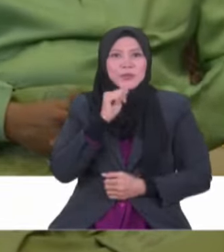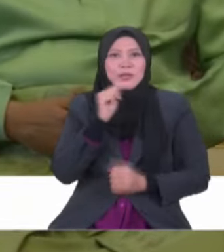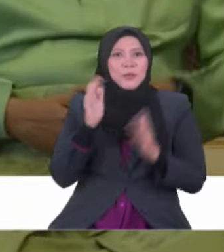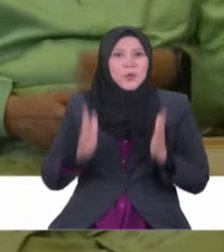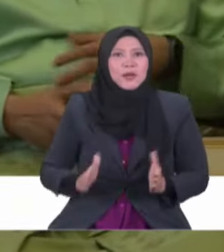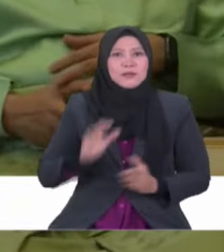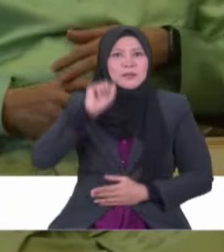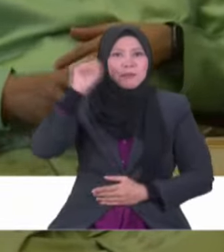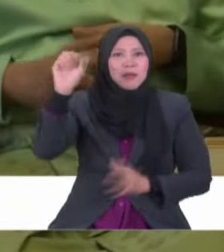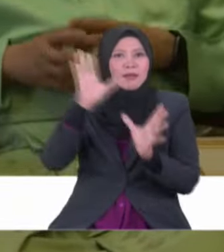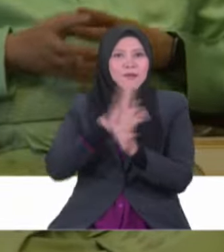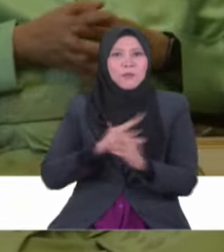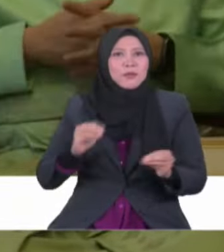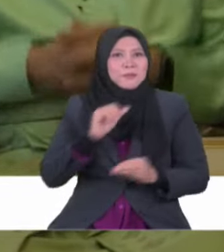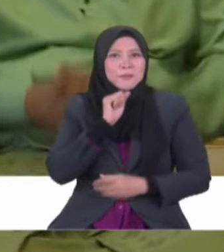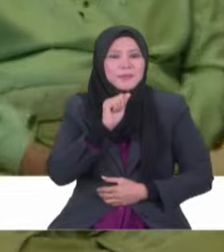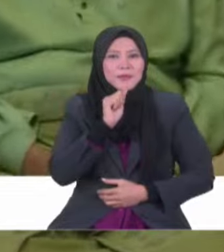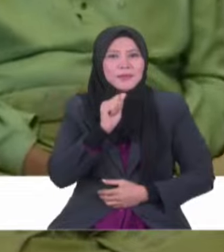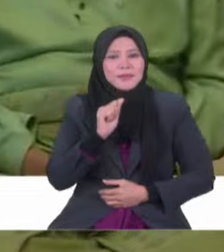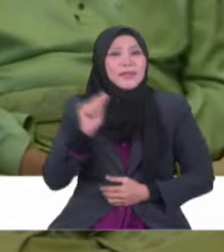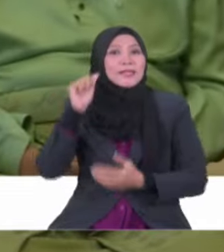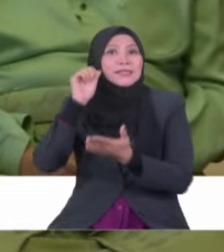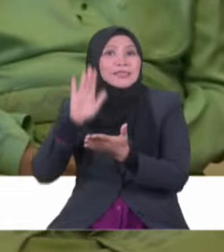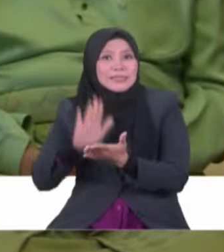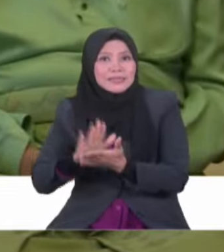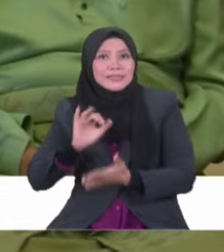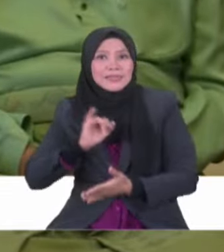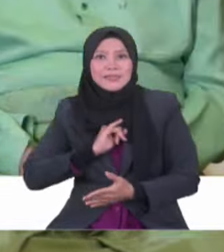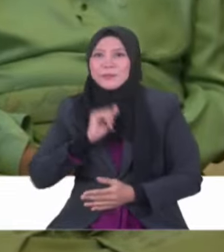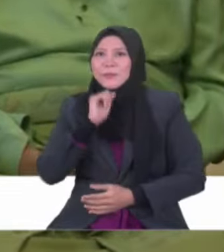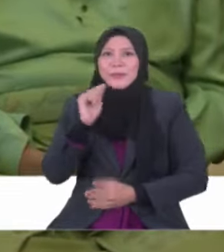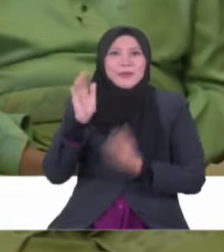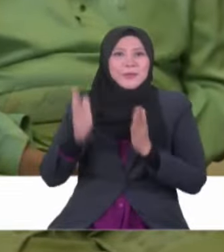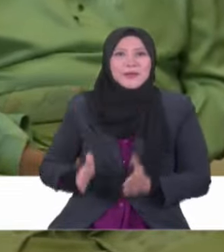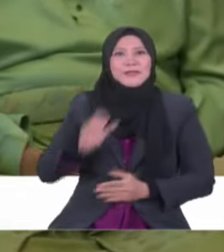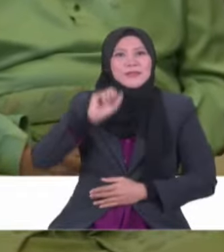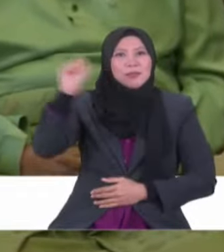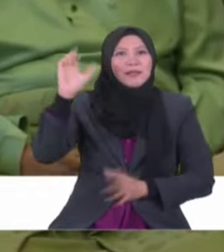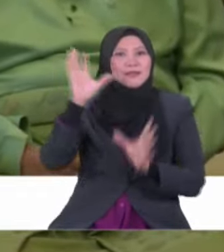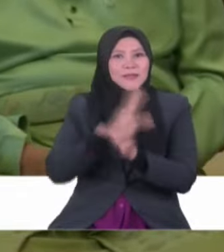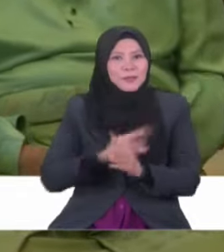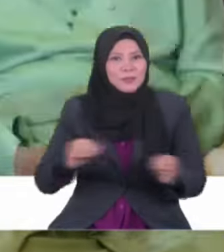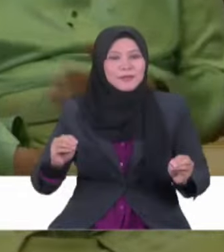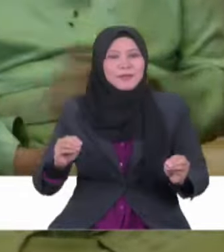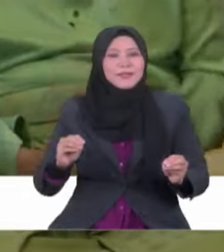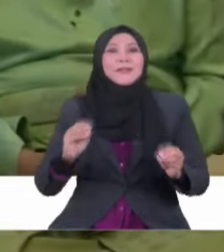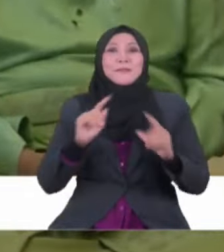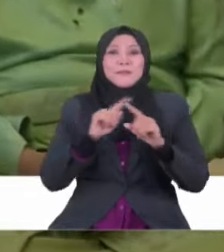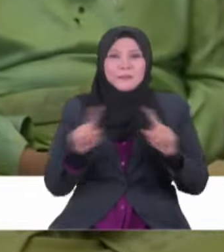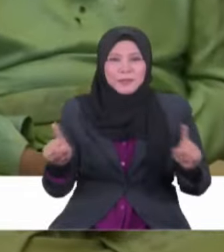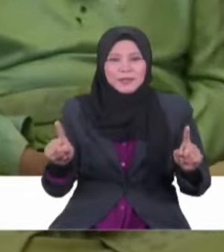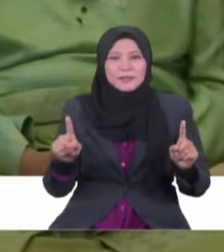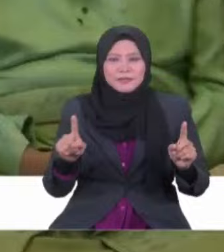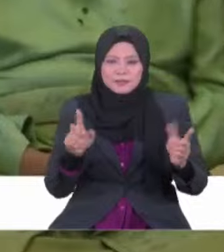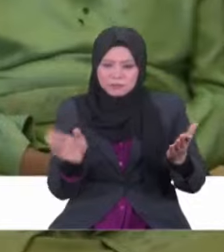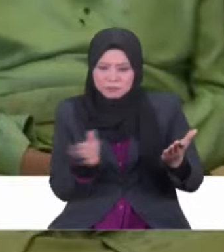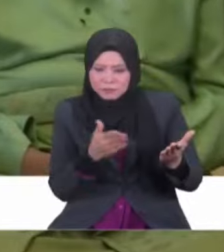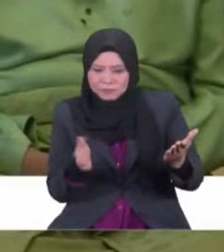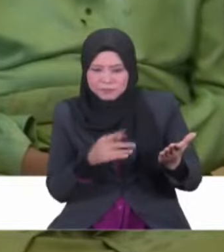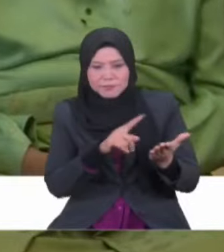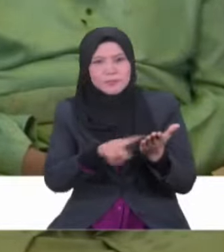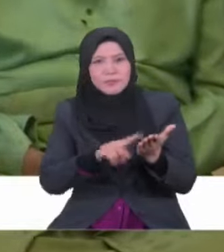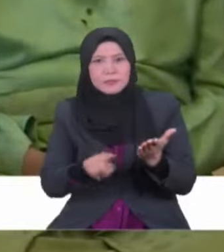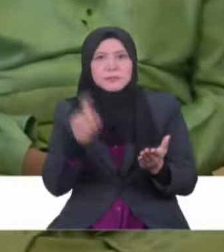Sabah. Dan isteri saya pun bukan dari Sabah dan Sarawak. Tetapi kita kadang bila kita lihat, kita kena lihat dari segi